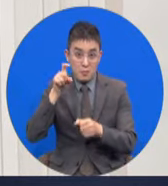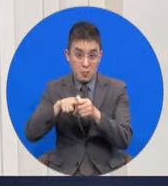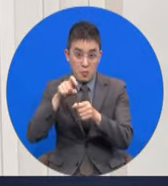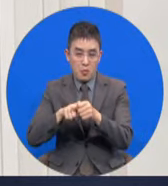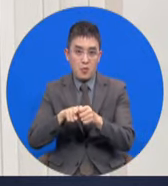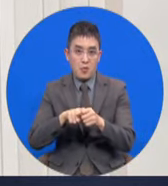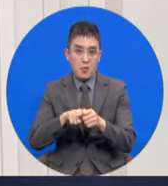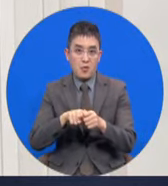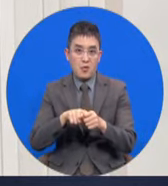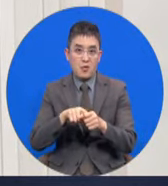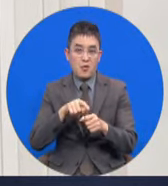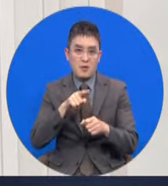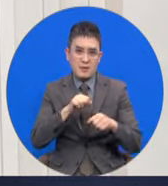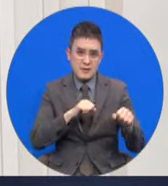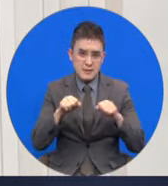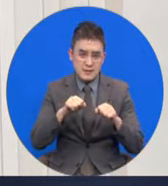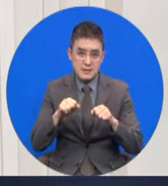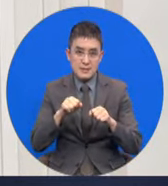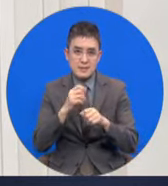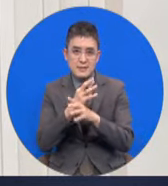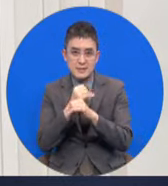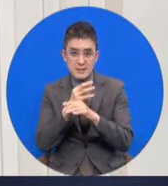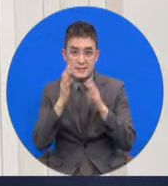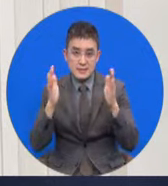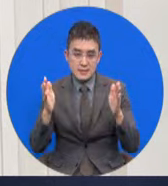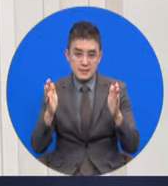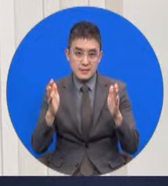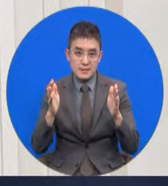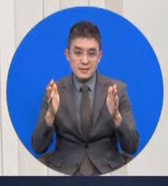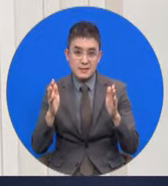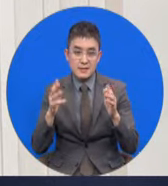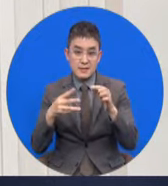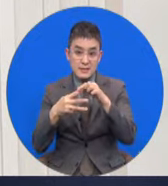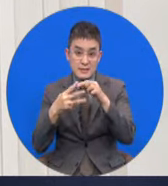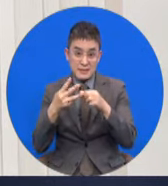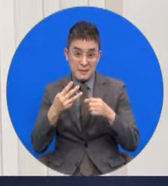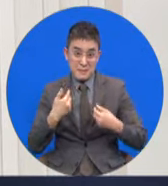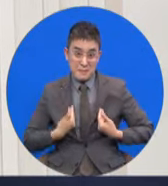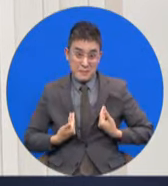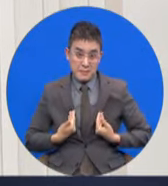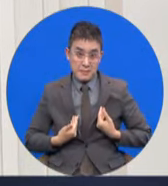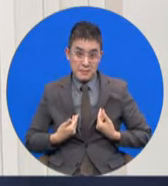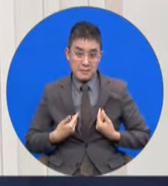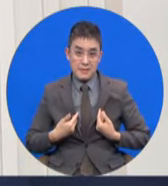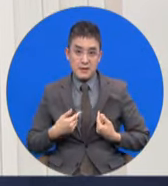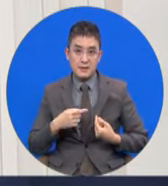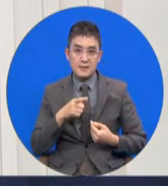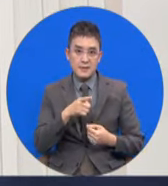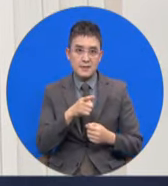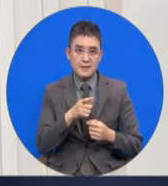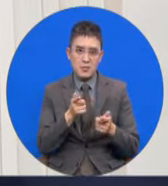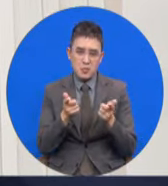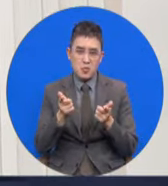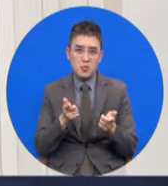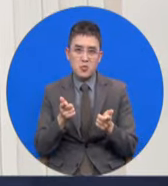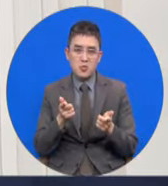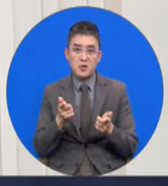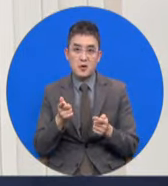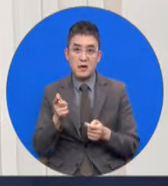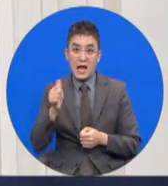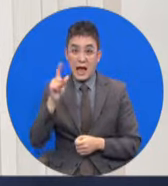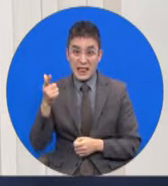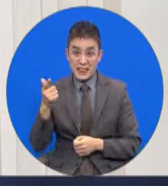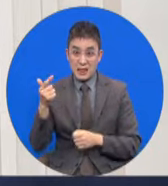제한된 일정이나마 효과적으로 잘 관리됐고 한동훈 위원장만큼 그 횟수로는 미치진